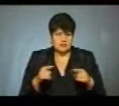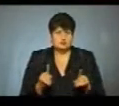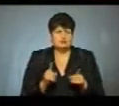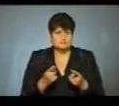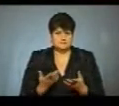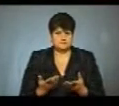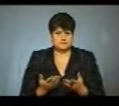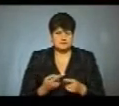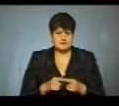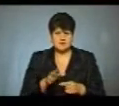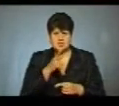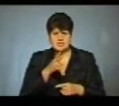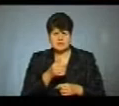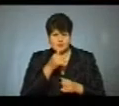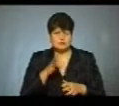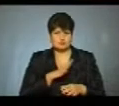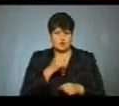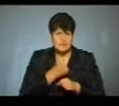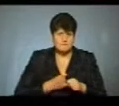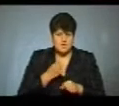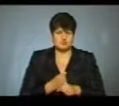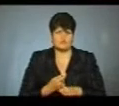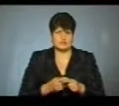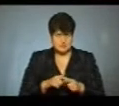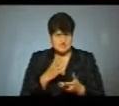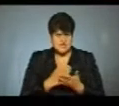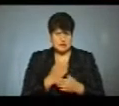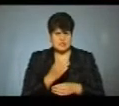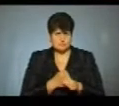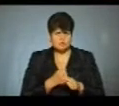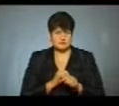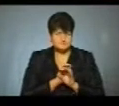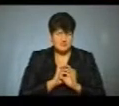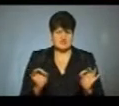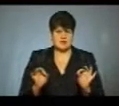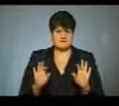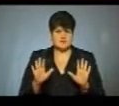час не можна було напрацювати? І, можливо, це якраз і є напрацьований ідеальний варіант того,